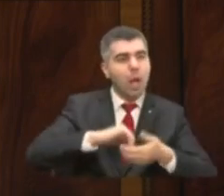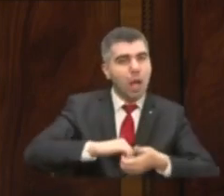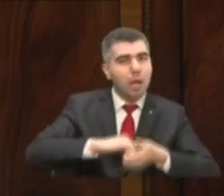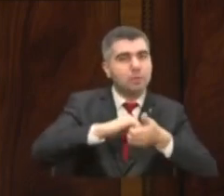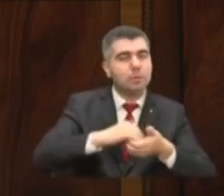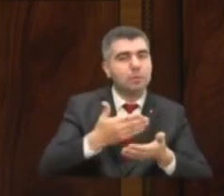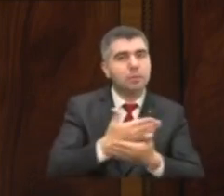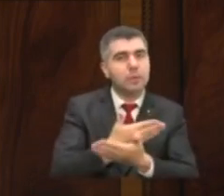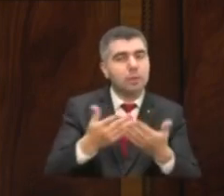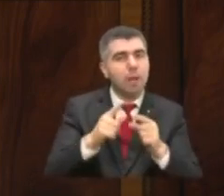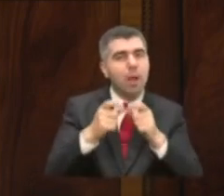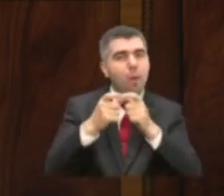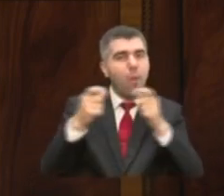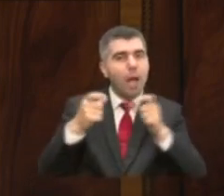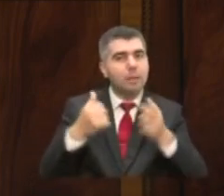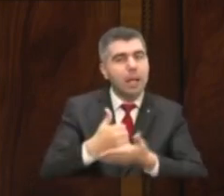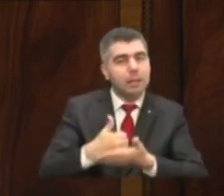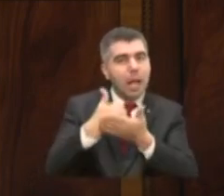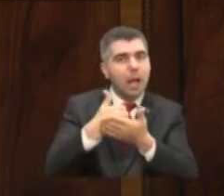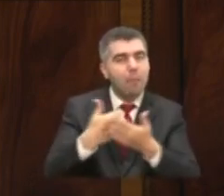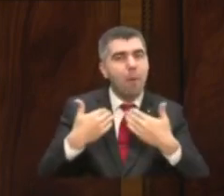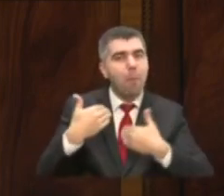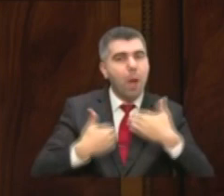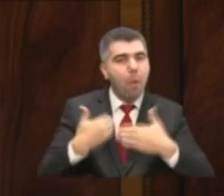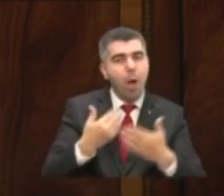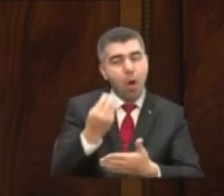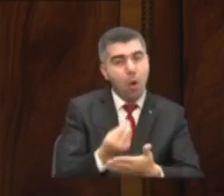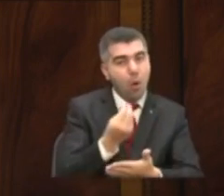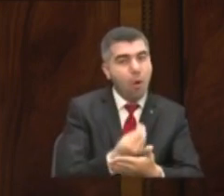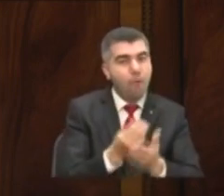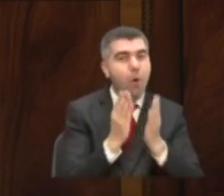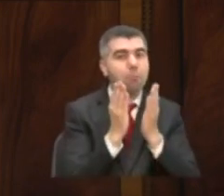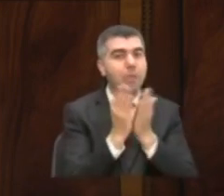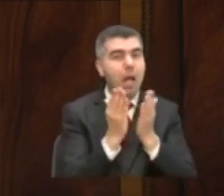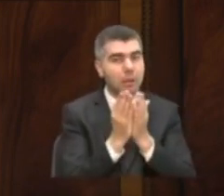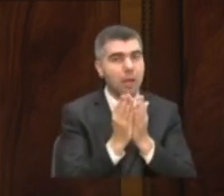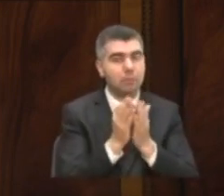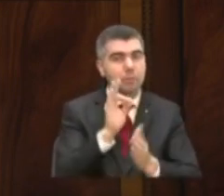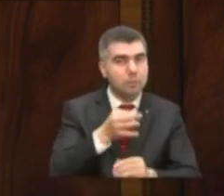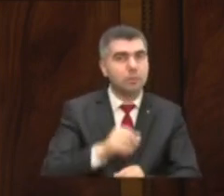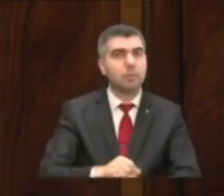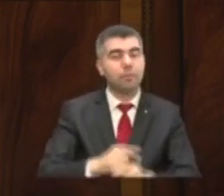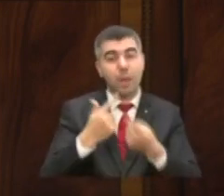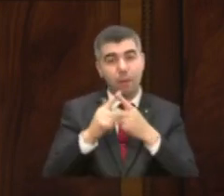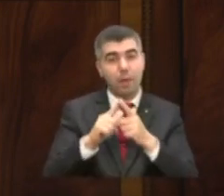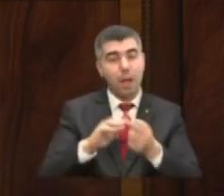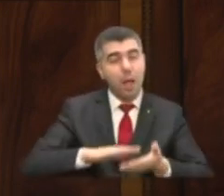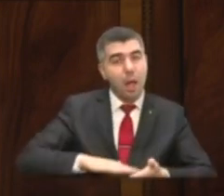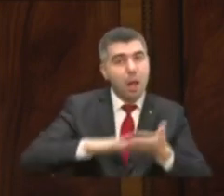وتوسع هذا الدعم ولا قوي للأشخاص في وضعية إعاقة وتحسين ظروف تمدرسهم